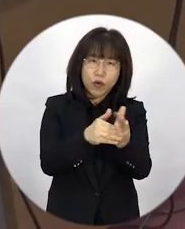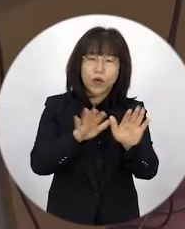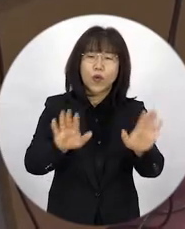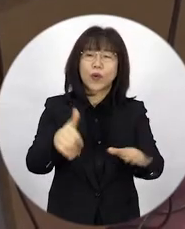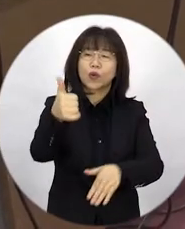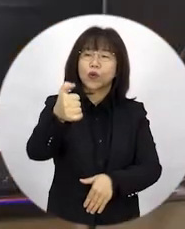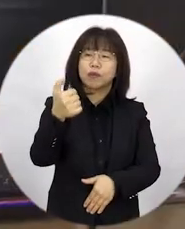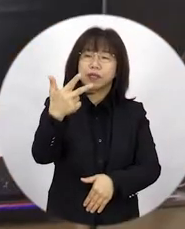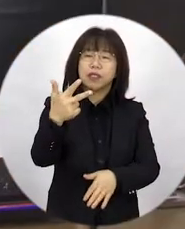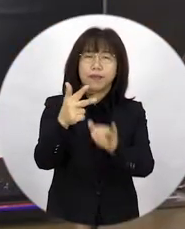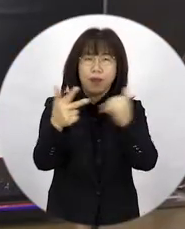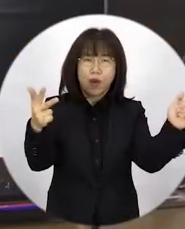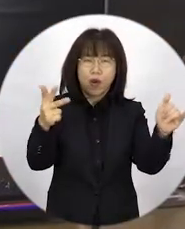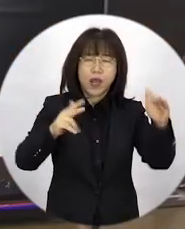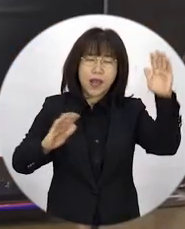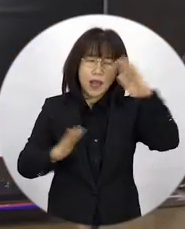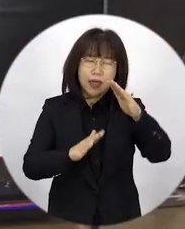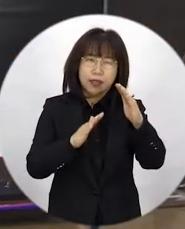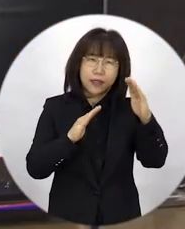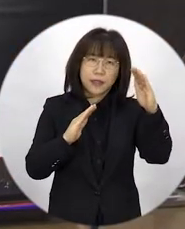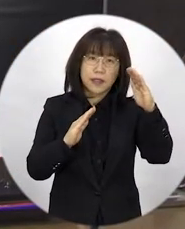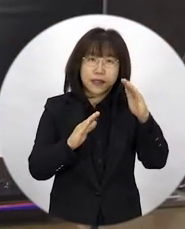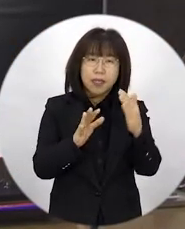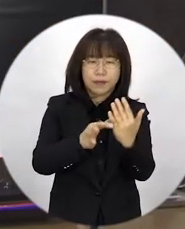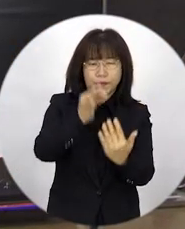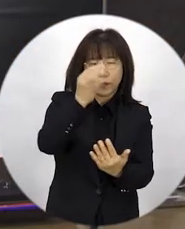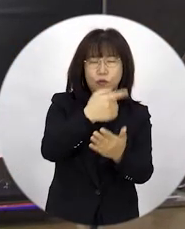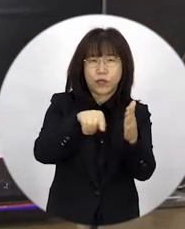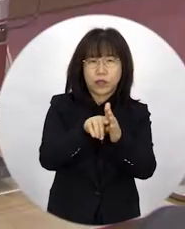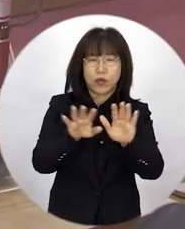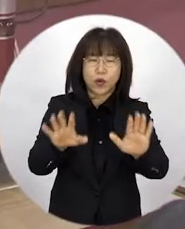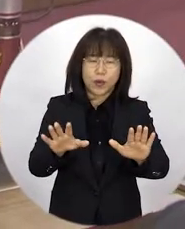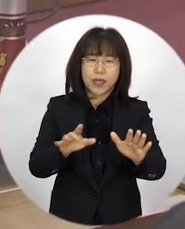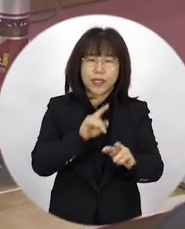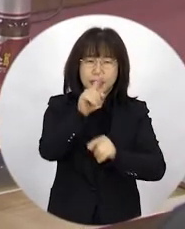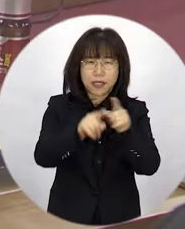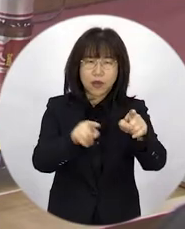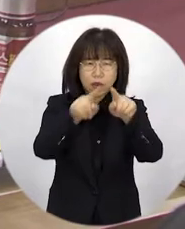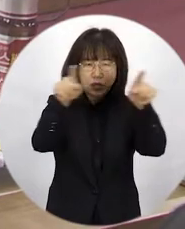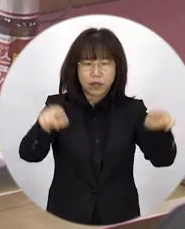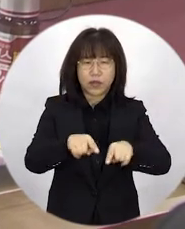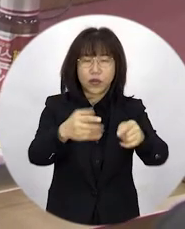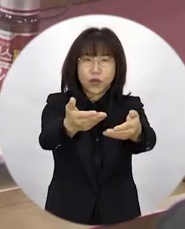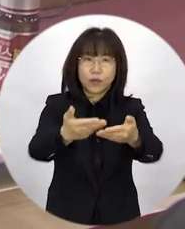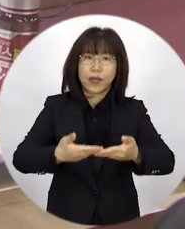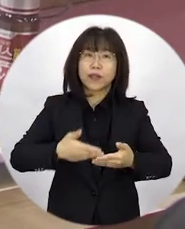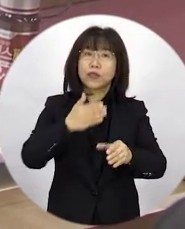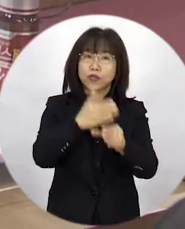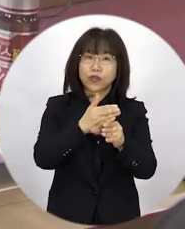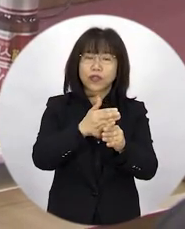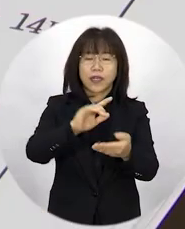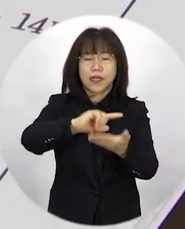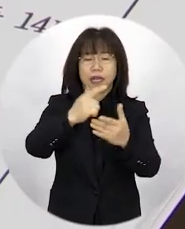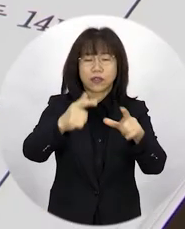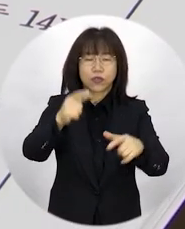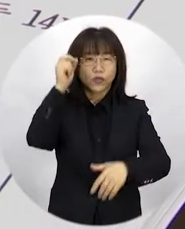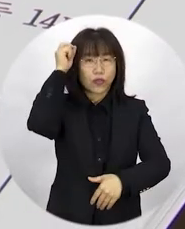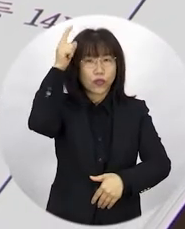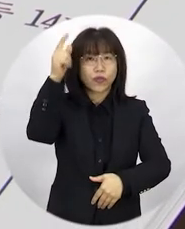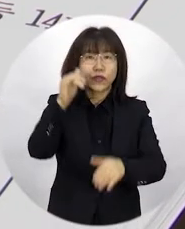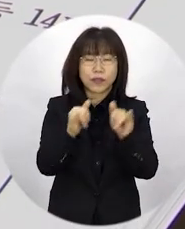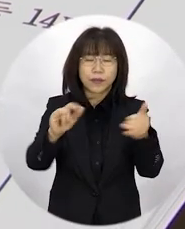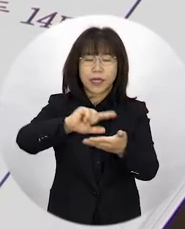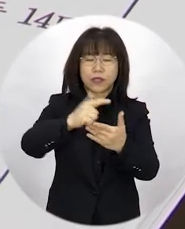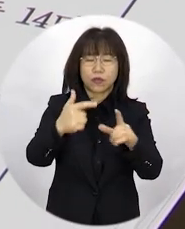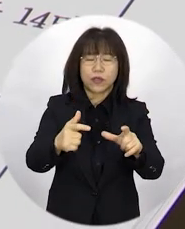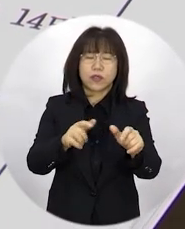57명 을 선발하기 위해 오는 3월 20일부터 신청 서류를 접수 받는 등 강서 에 인제는 강서 이 네 힘으로